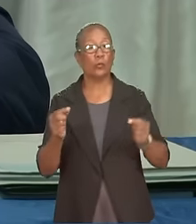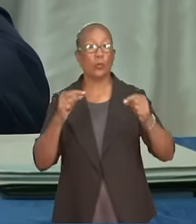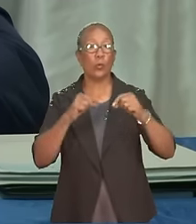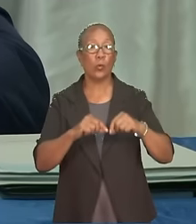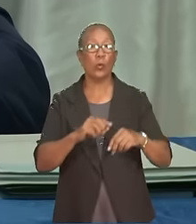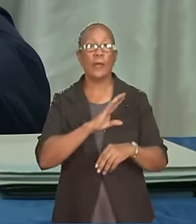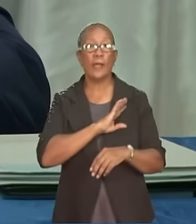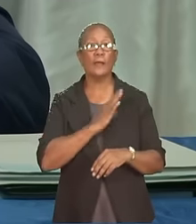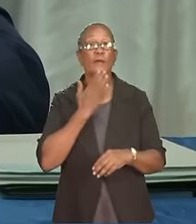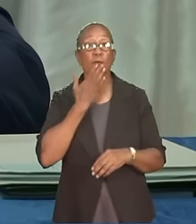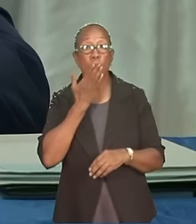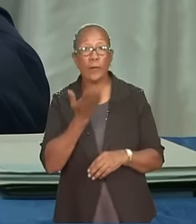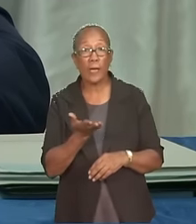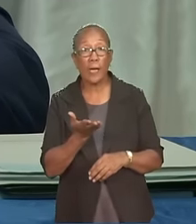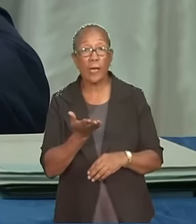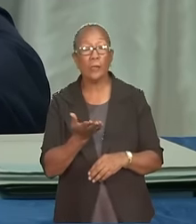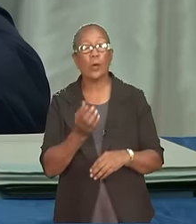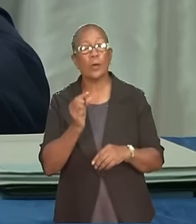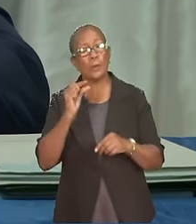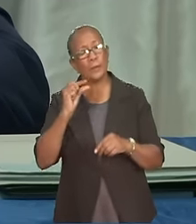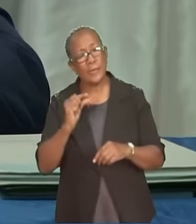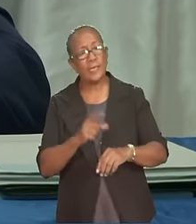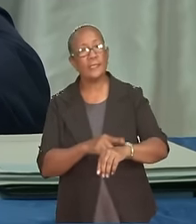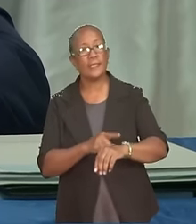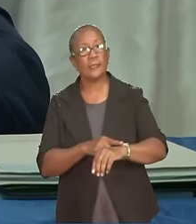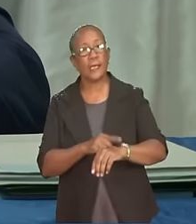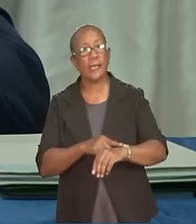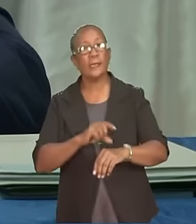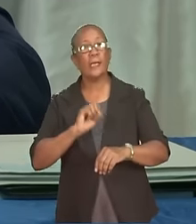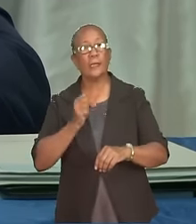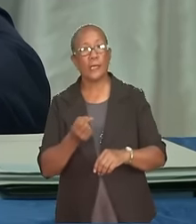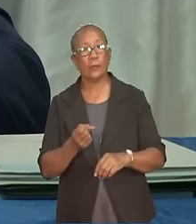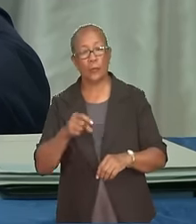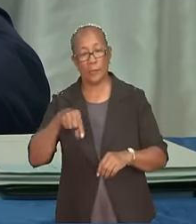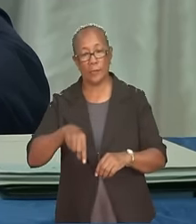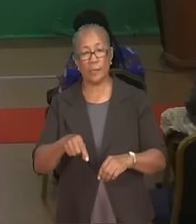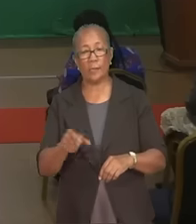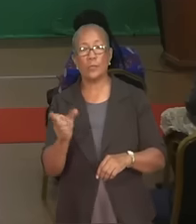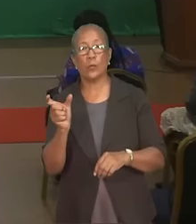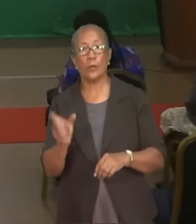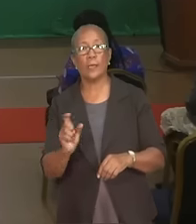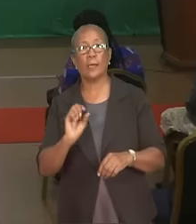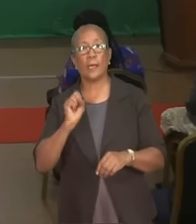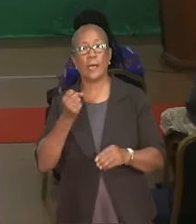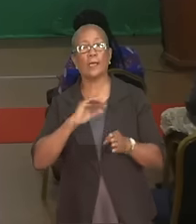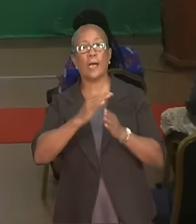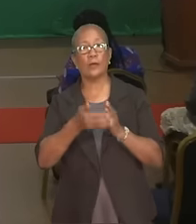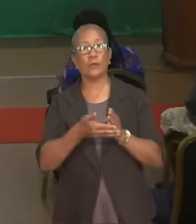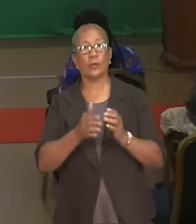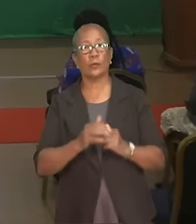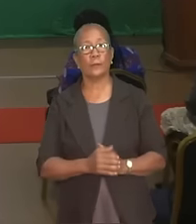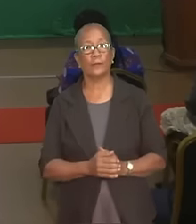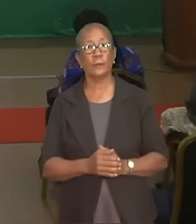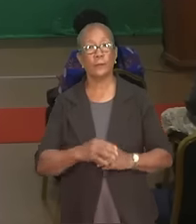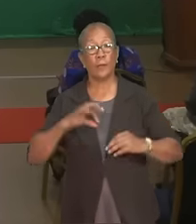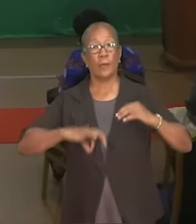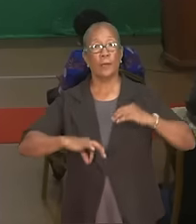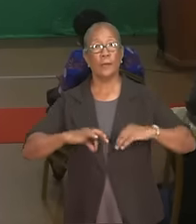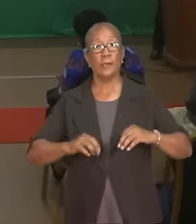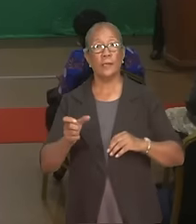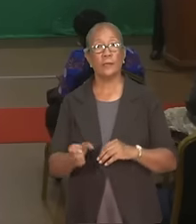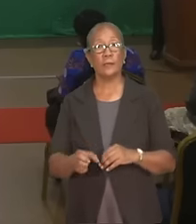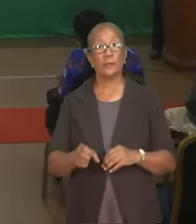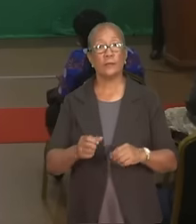wil vragen om ons even nog die tijd te geven, zodat we deze gesprekken komende week kunnen afronden. Dank u wel, excellentie. De minister van